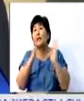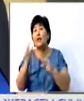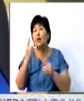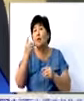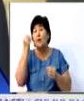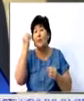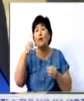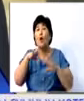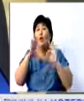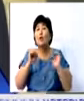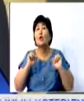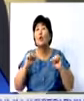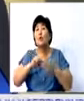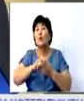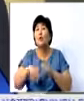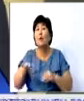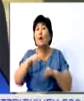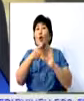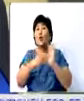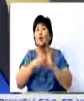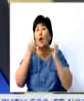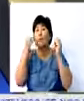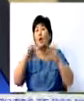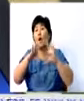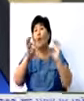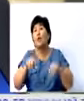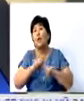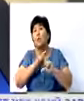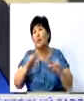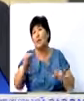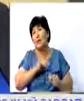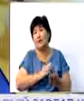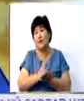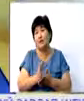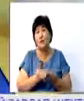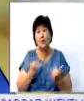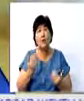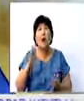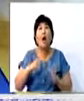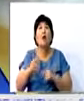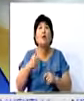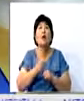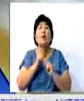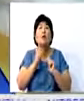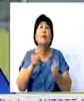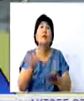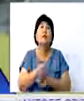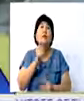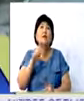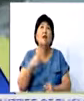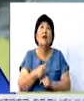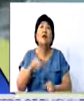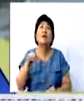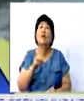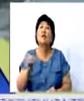және өнер дамыту орталығы, барлығы 37 мәдениет және өнер мекемелері қызмет көрсетіп келеді. Аудан әкімінің марапатына ие болған жастардың бірі